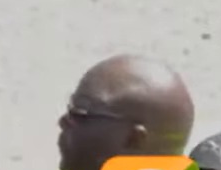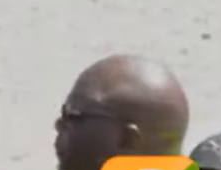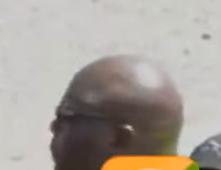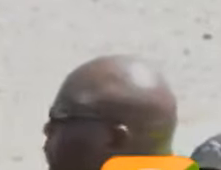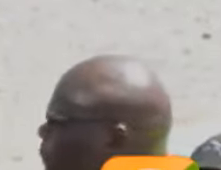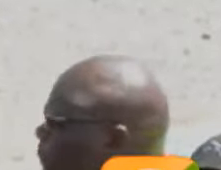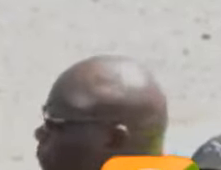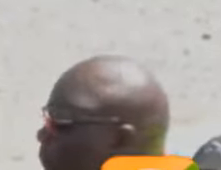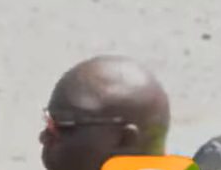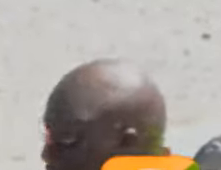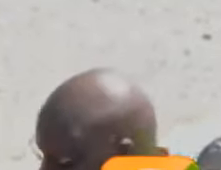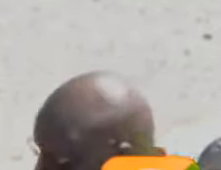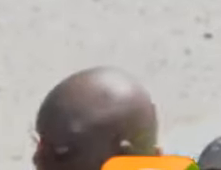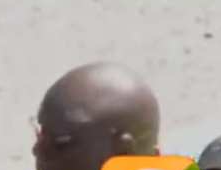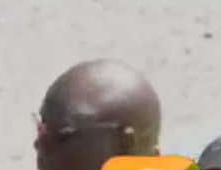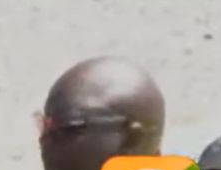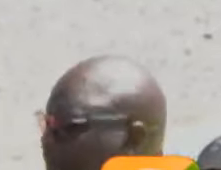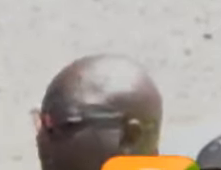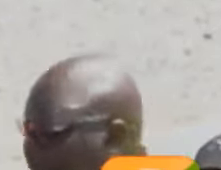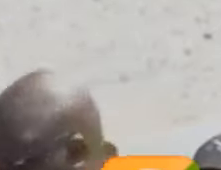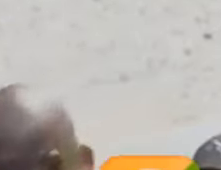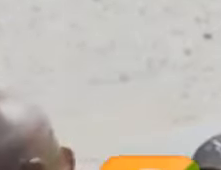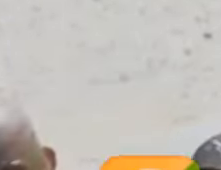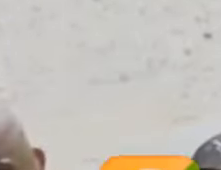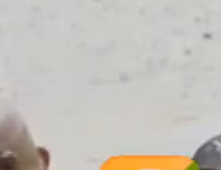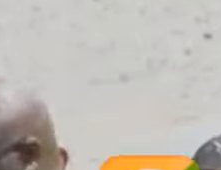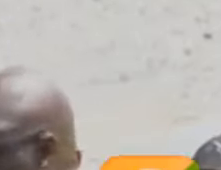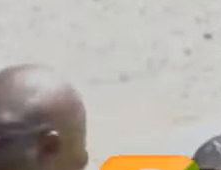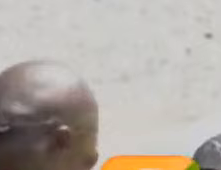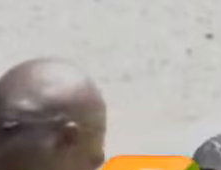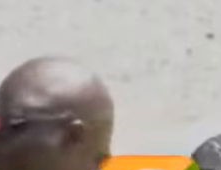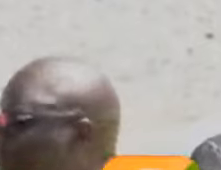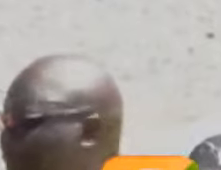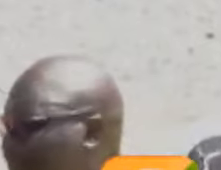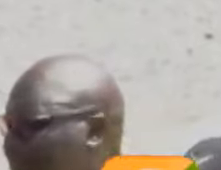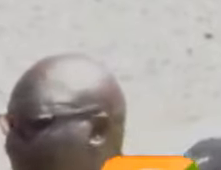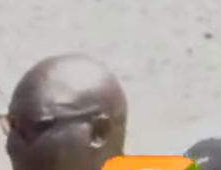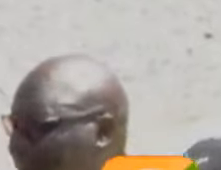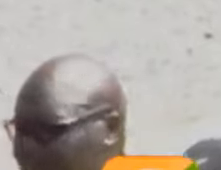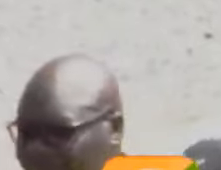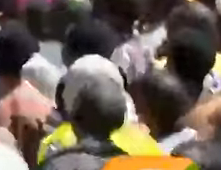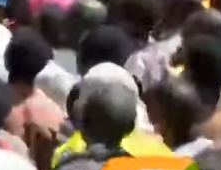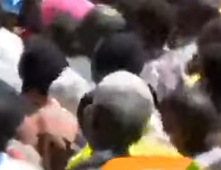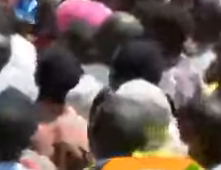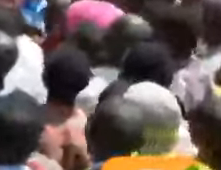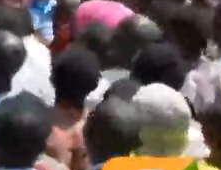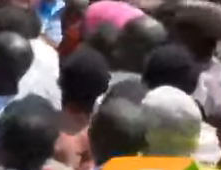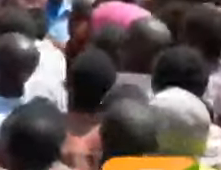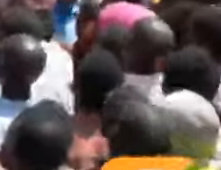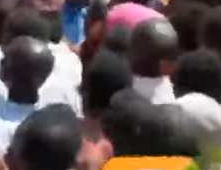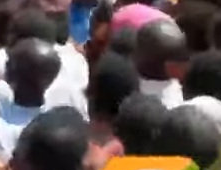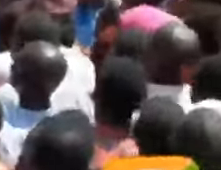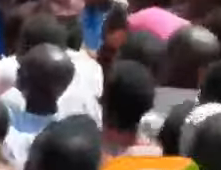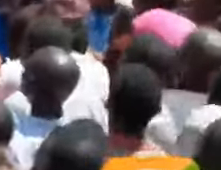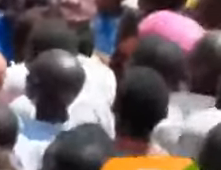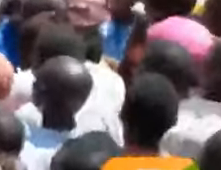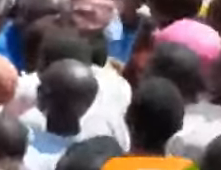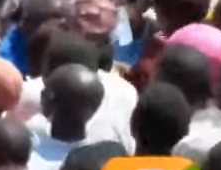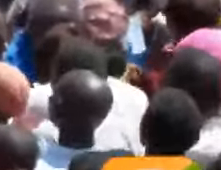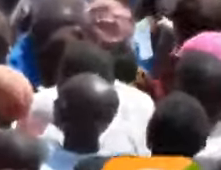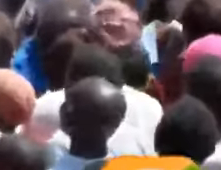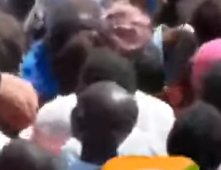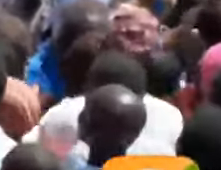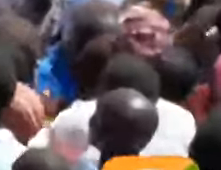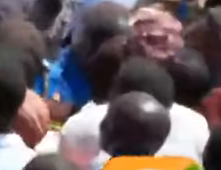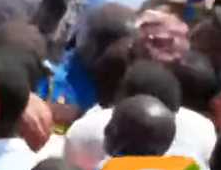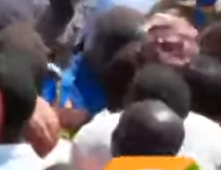mpango inaendelea mpaka pale tutamalizana na mambo kule kotini. Ile vijana ambaye